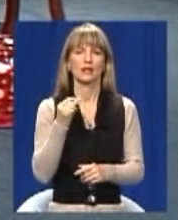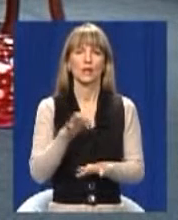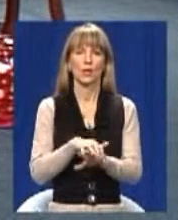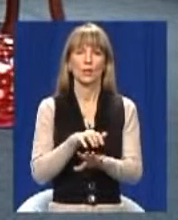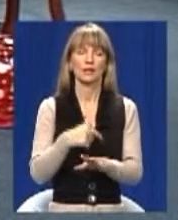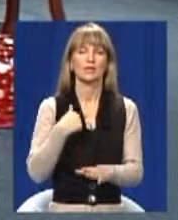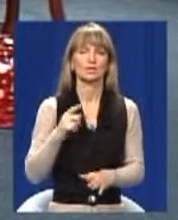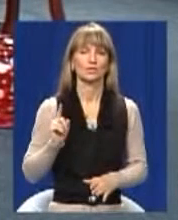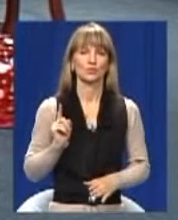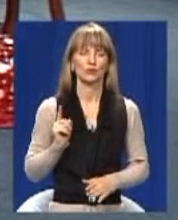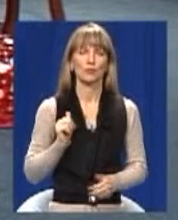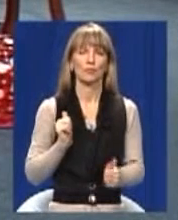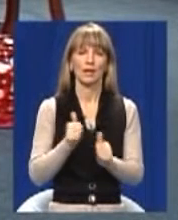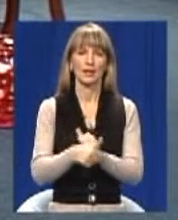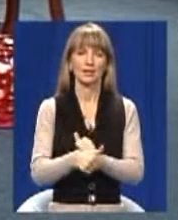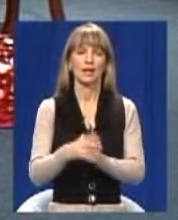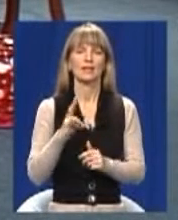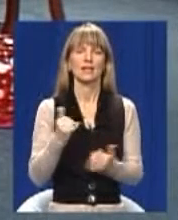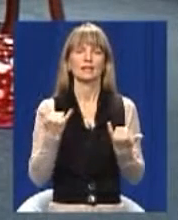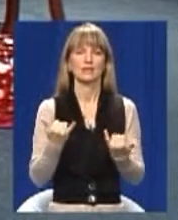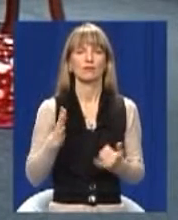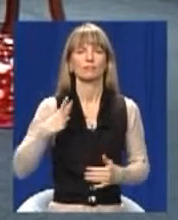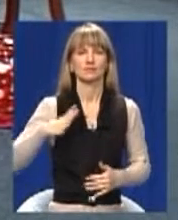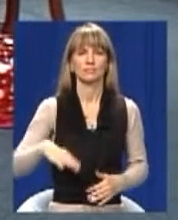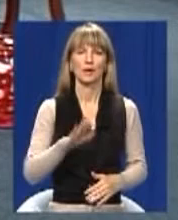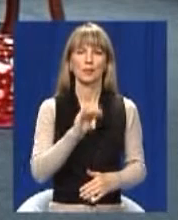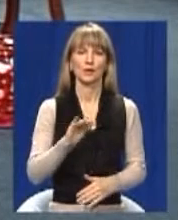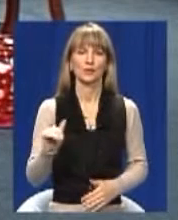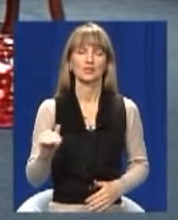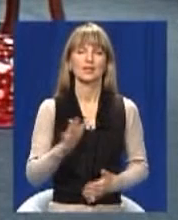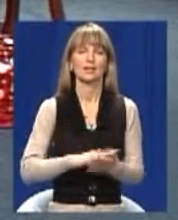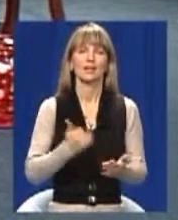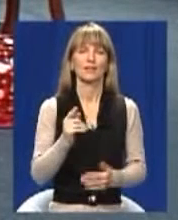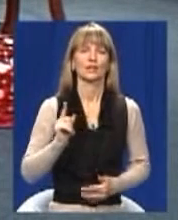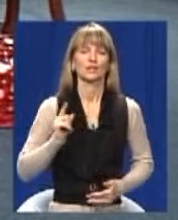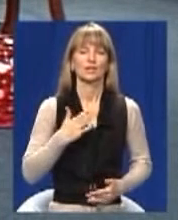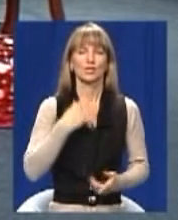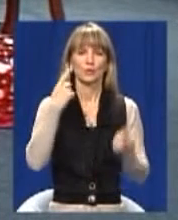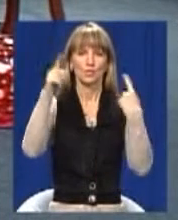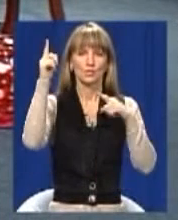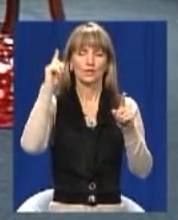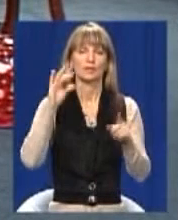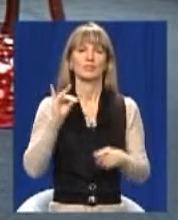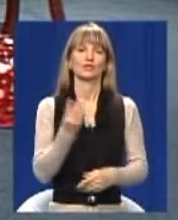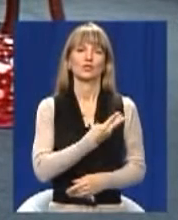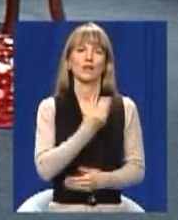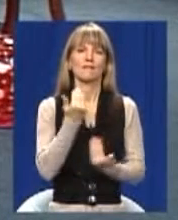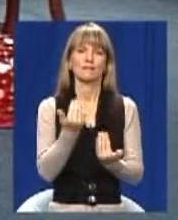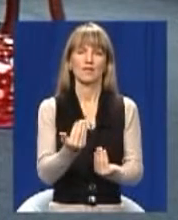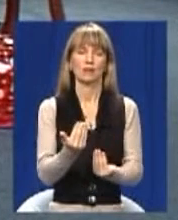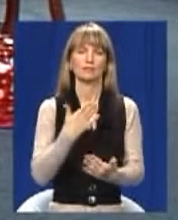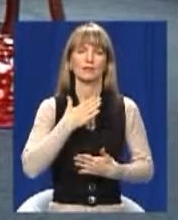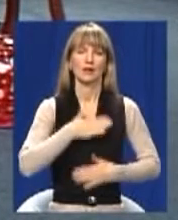котиків нас очікує попереду. Але на сьогодні ми маємо з вами прощатися. А далі вас чекає наш мультфільм. І бажаємо вам